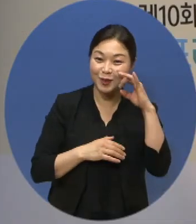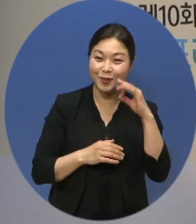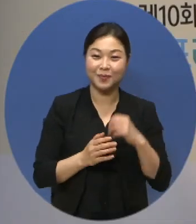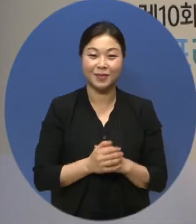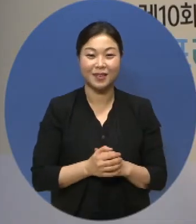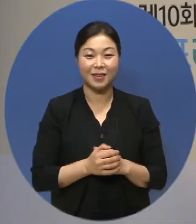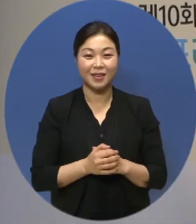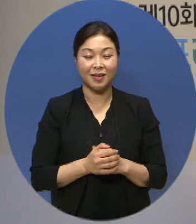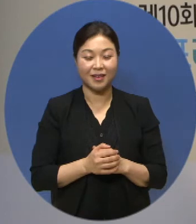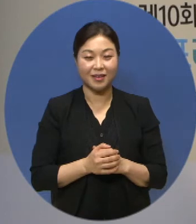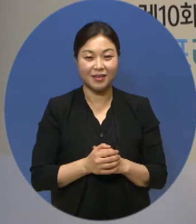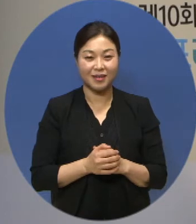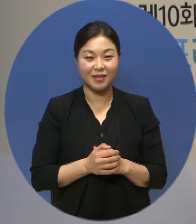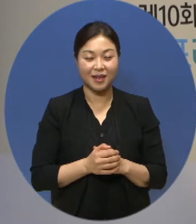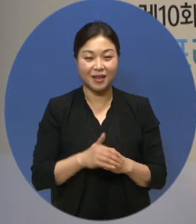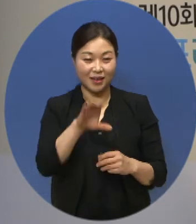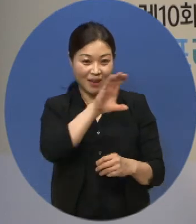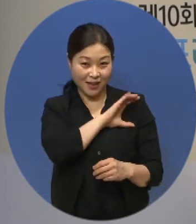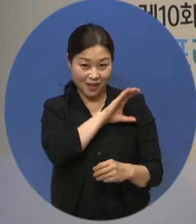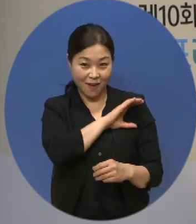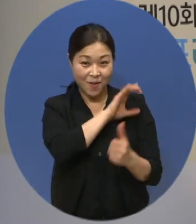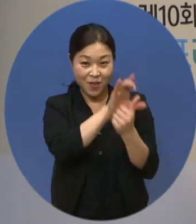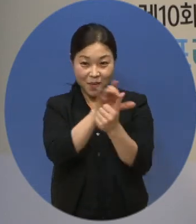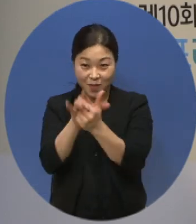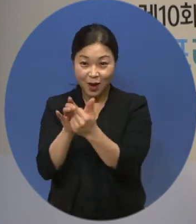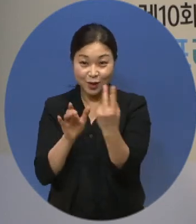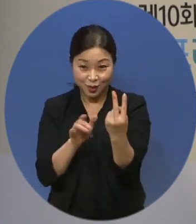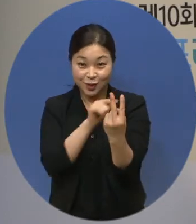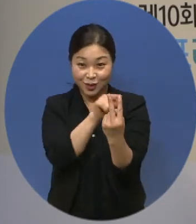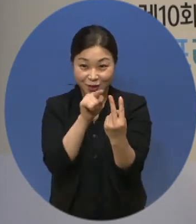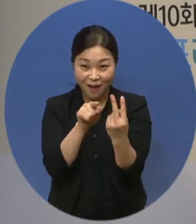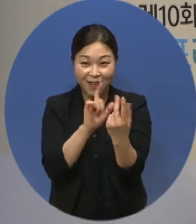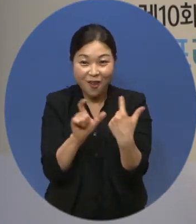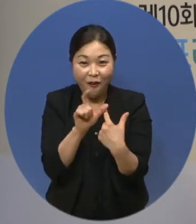이 두 캐릭터 중에 가장 그나마 조금 더 애정하는